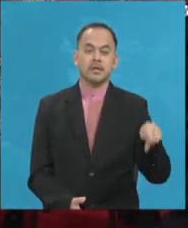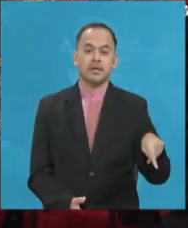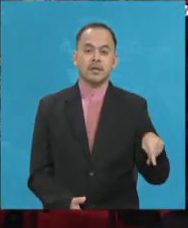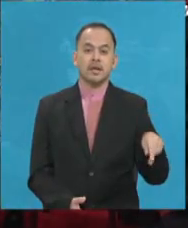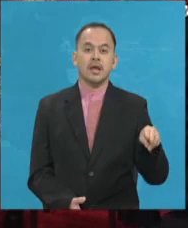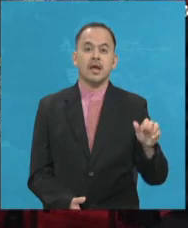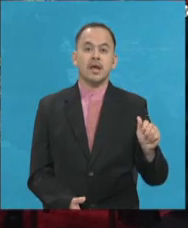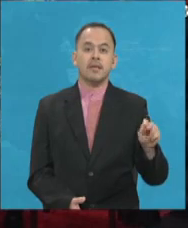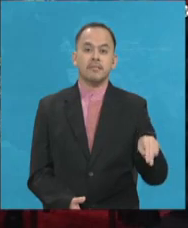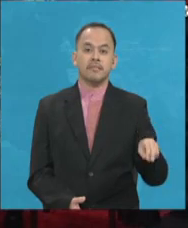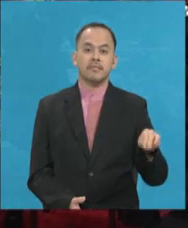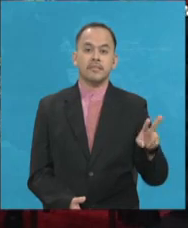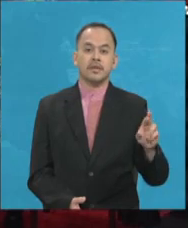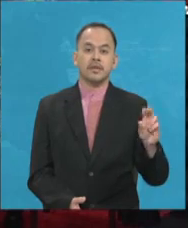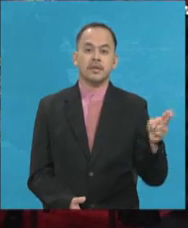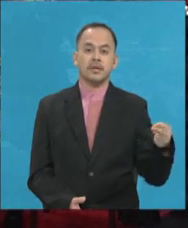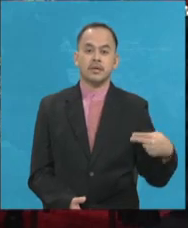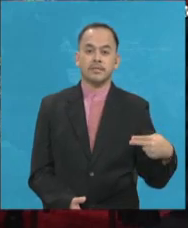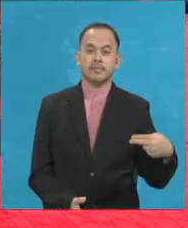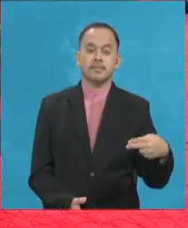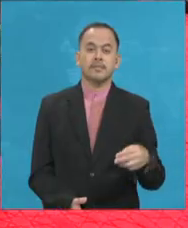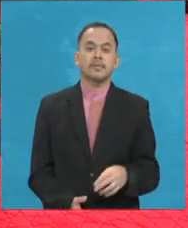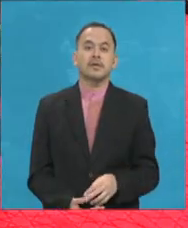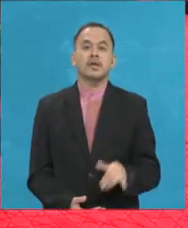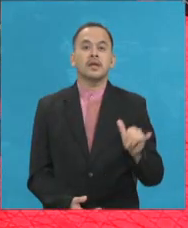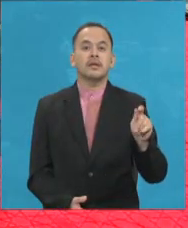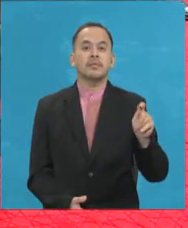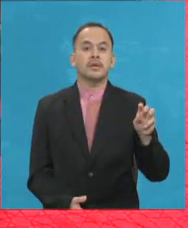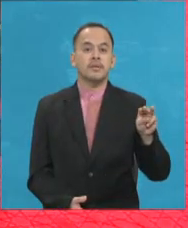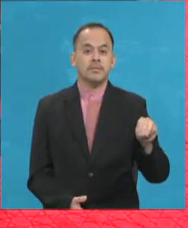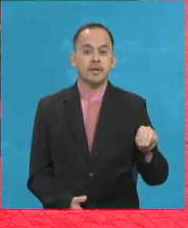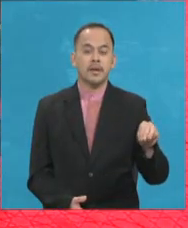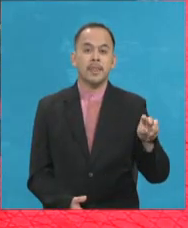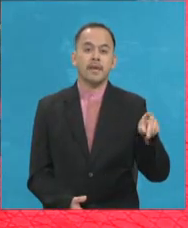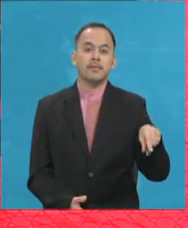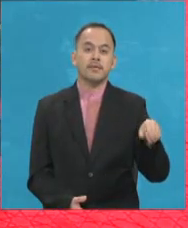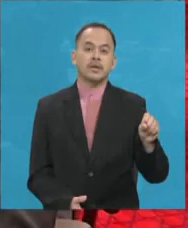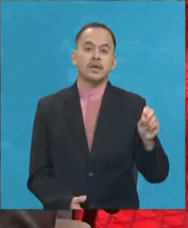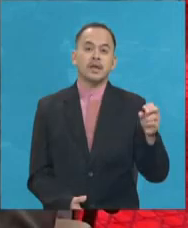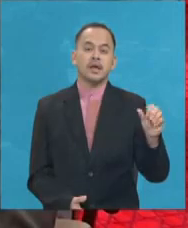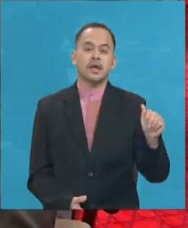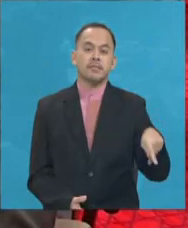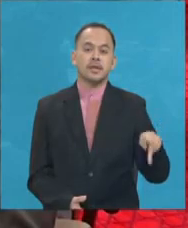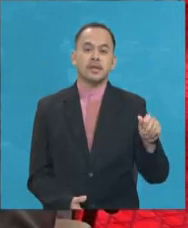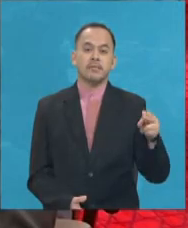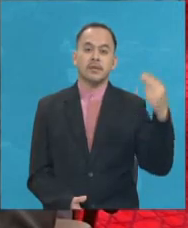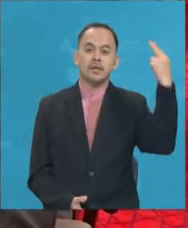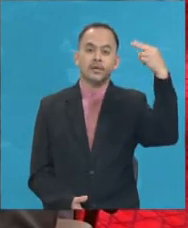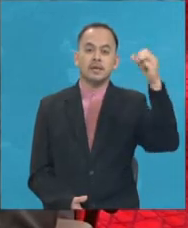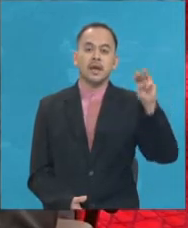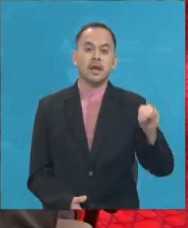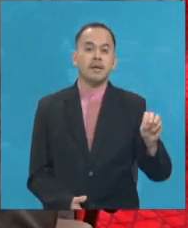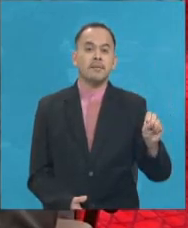putri Amira Wardah tubuh Kian yang teramat Mulia Paduka Sri pengiran anak putri Hajah masna